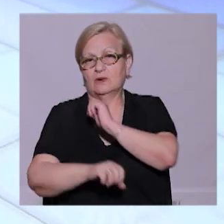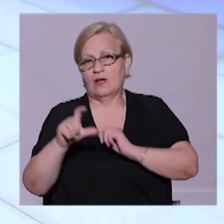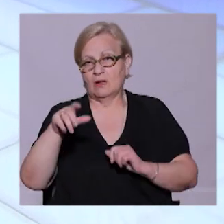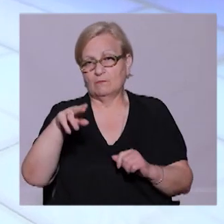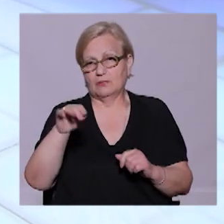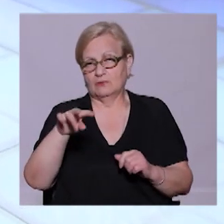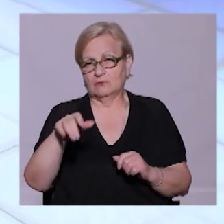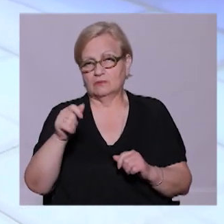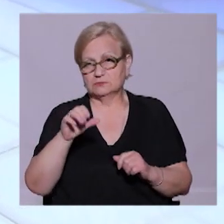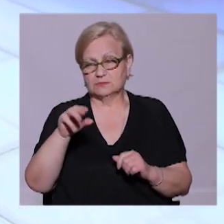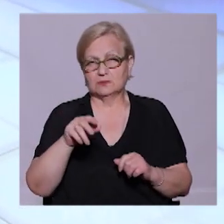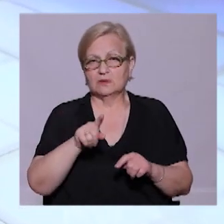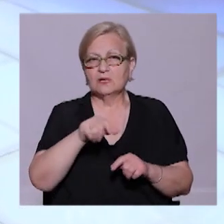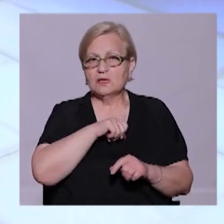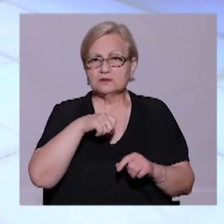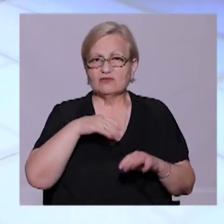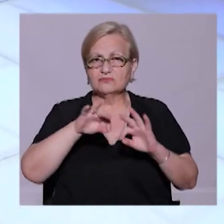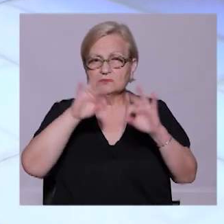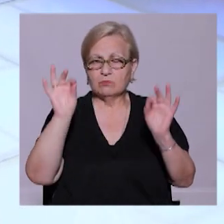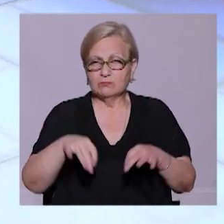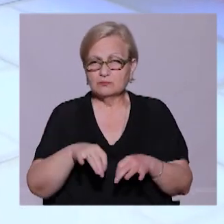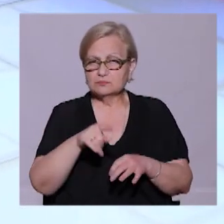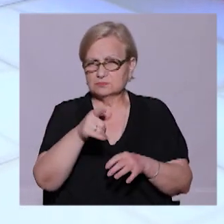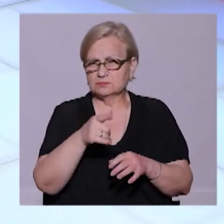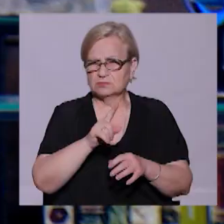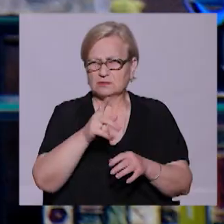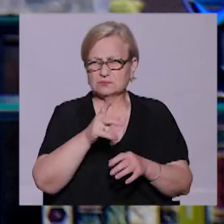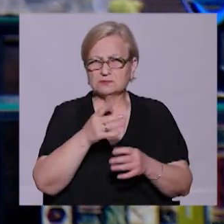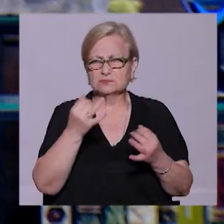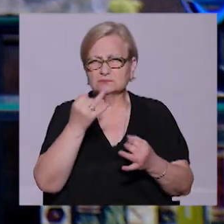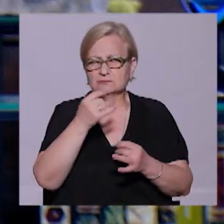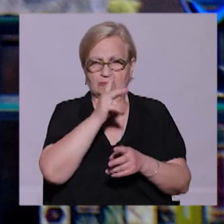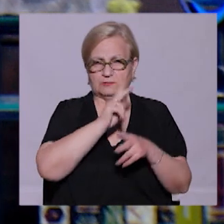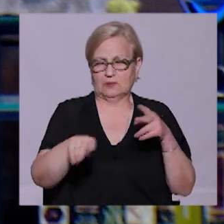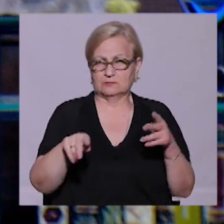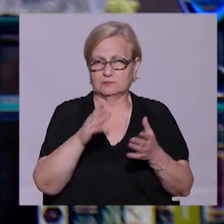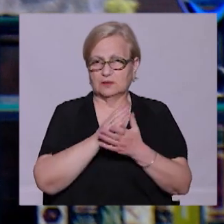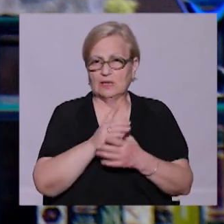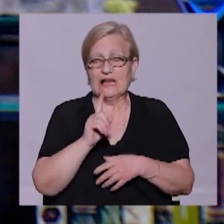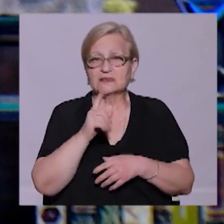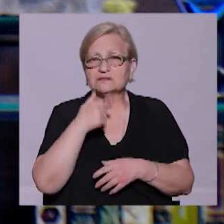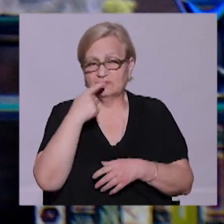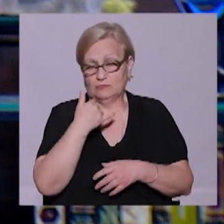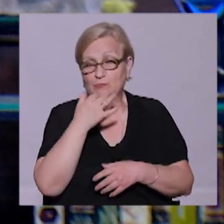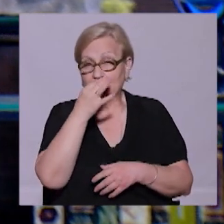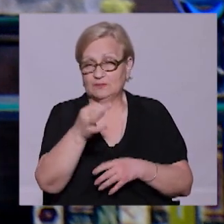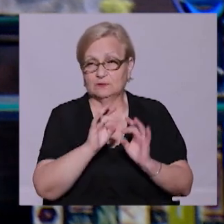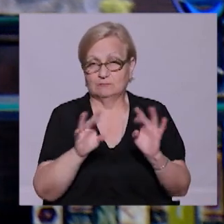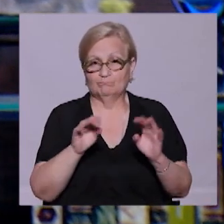თავისი კლასიკური ფუნქცია და შინაარსი დაკარგული აქვს, რას გულისხმობ ყოველივე ზემოთ